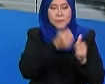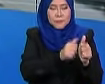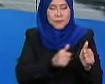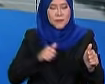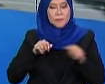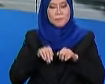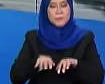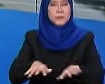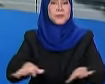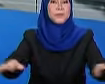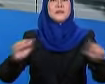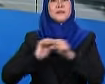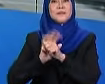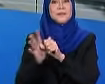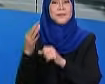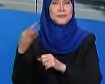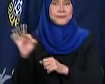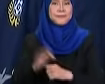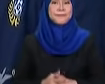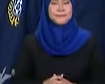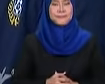penularan pandemic qobid